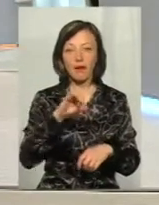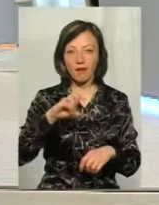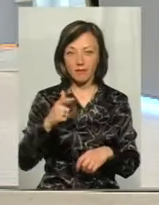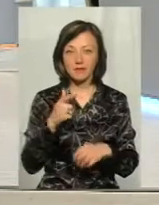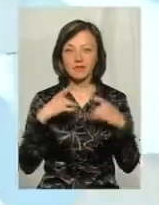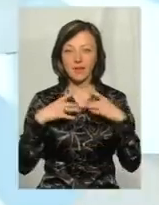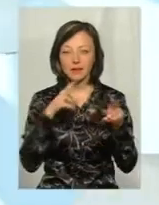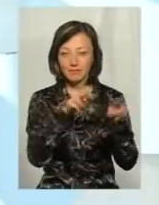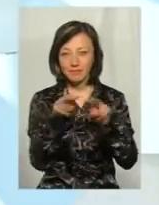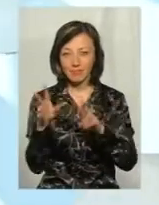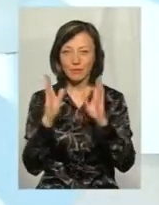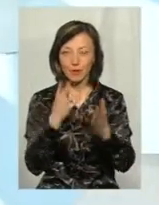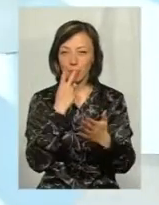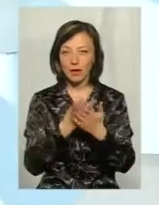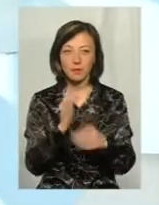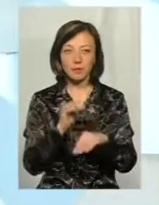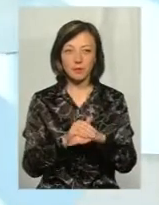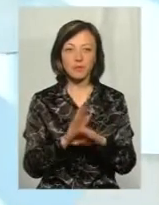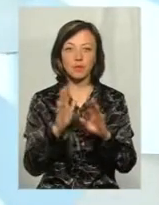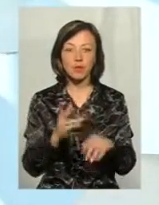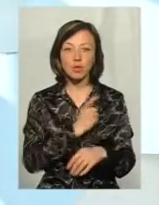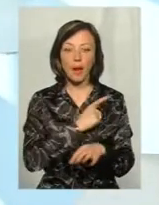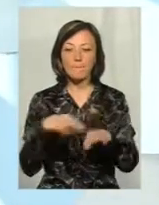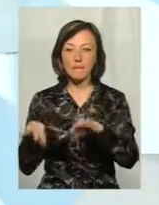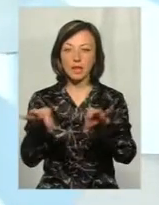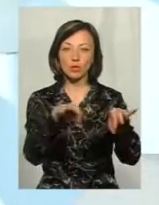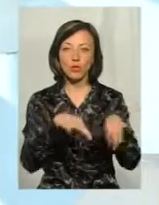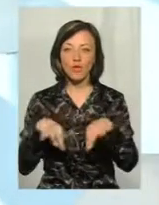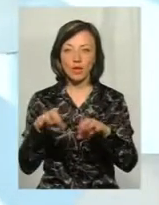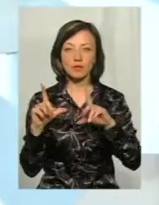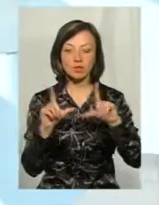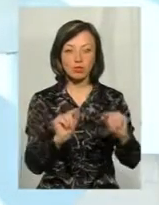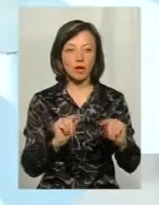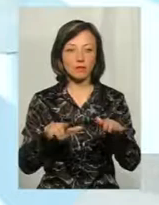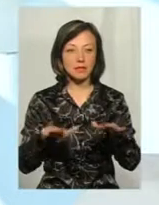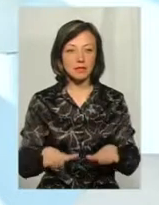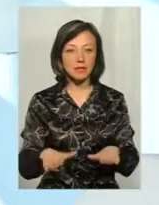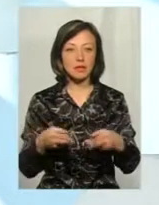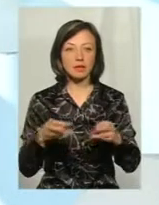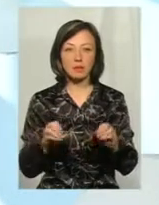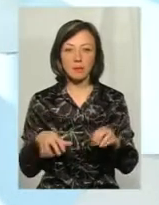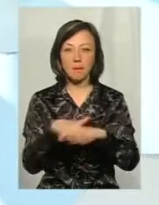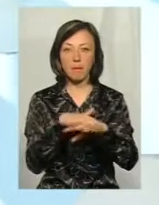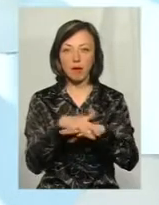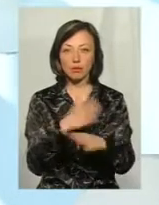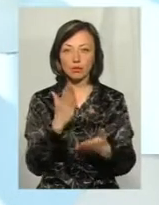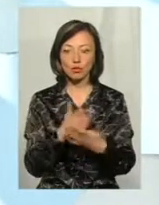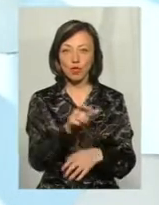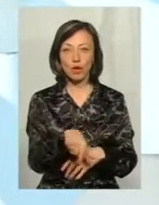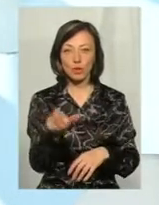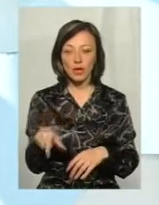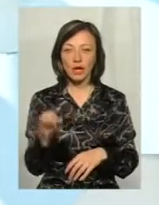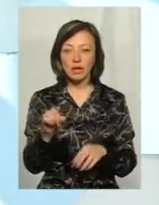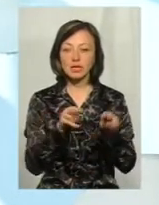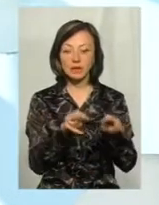будете бачити. Будемо прослідковувати, да. Крім того, будуть патрулювати наші машини, виїжджати, значить, на місця, де місця масового скупчення людей, і